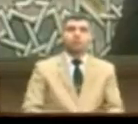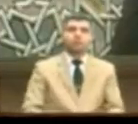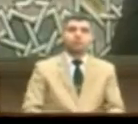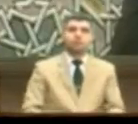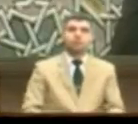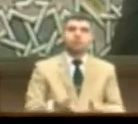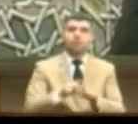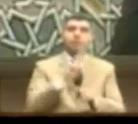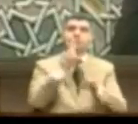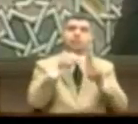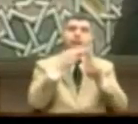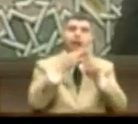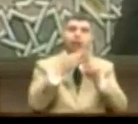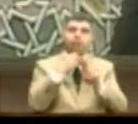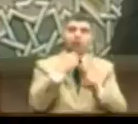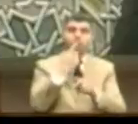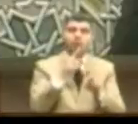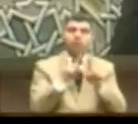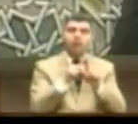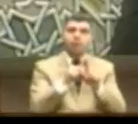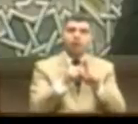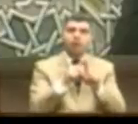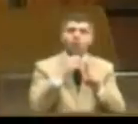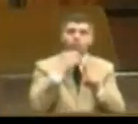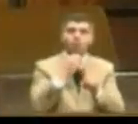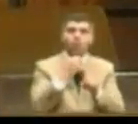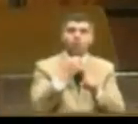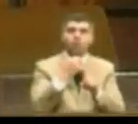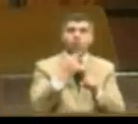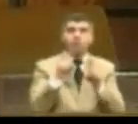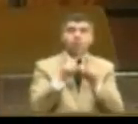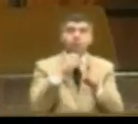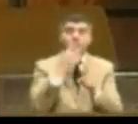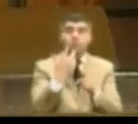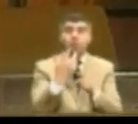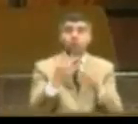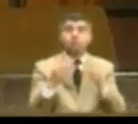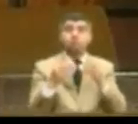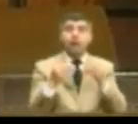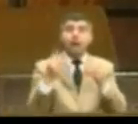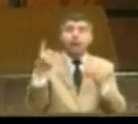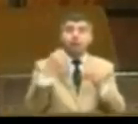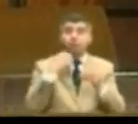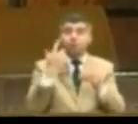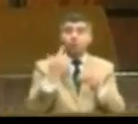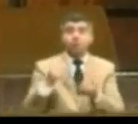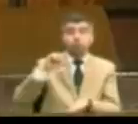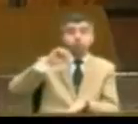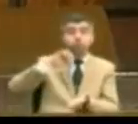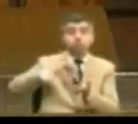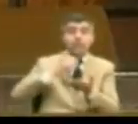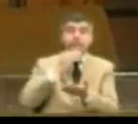بالإجابة. يقول المثل المعروف: لولا القاضي عياد لما ذكر المغرب. والقاضي عياد ما هو إلا سليل إحدى أعرق